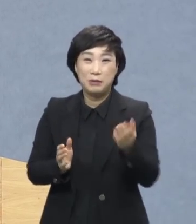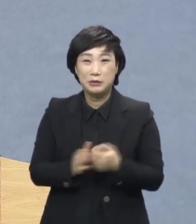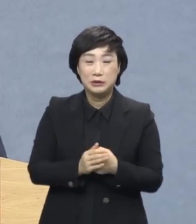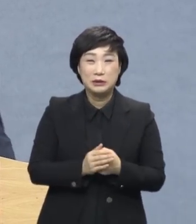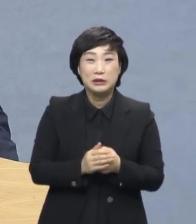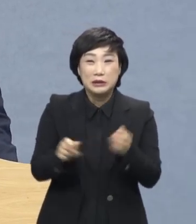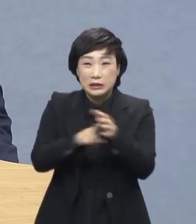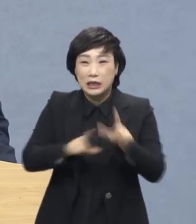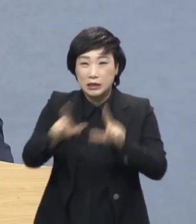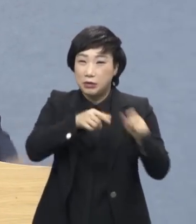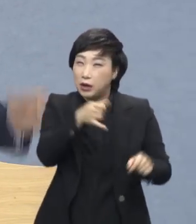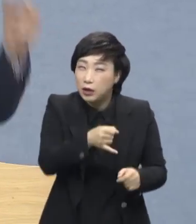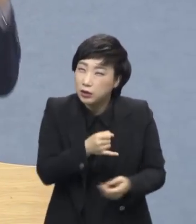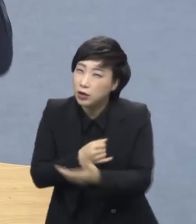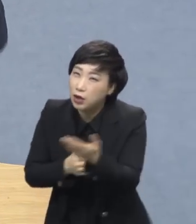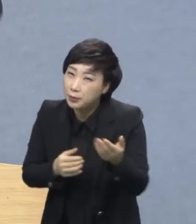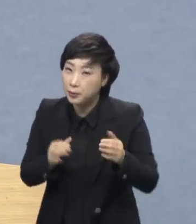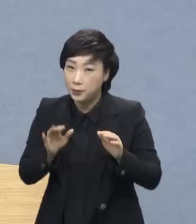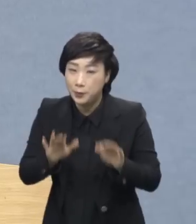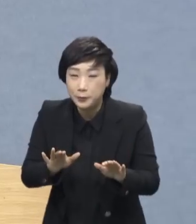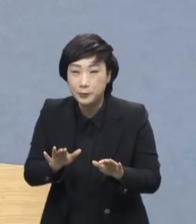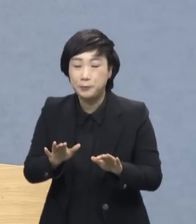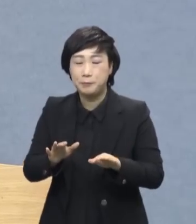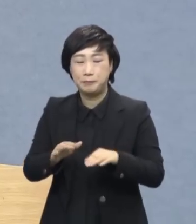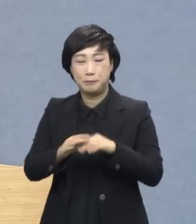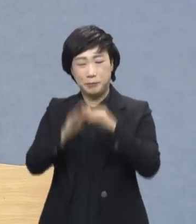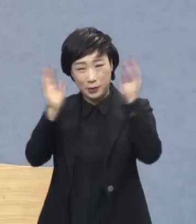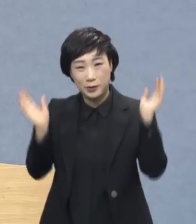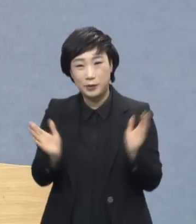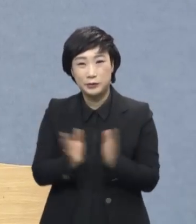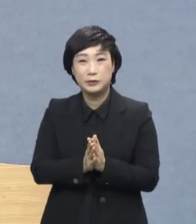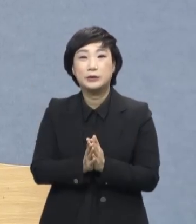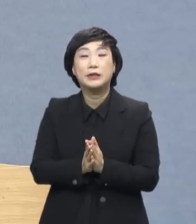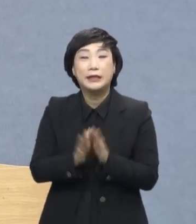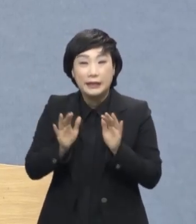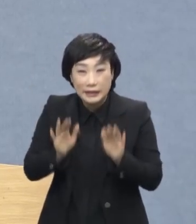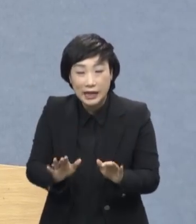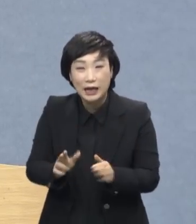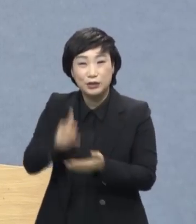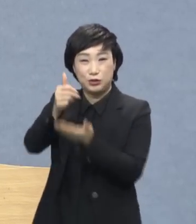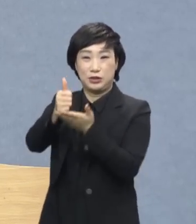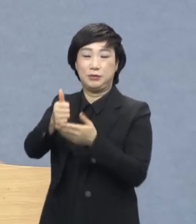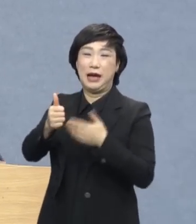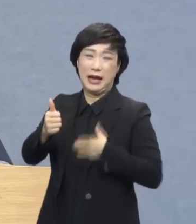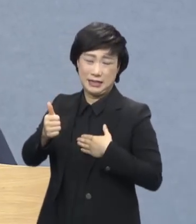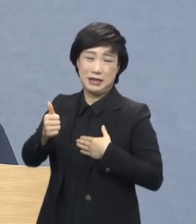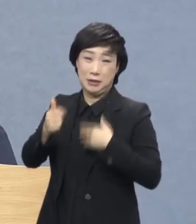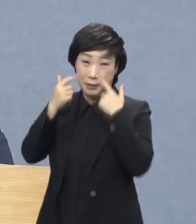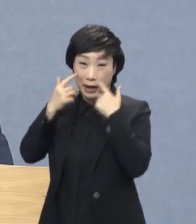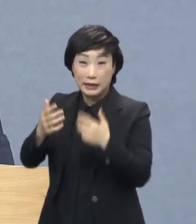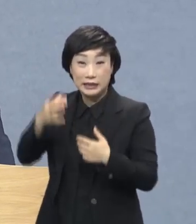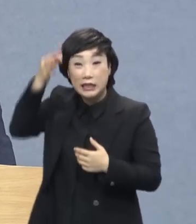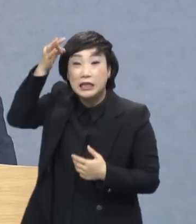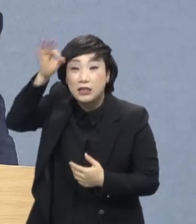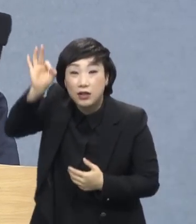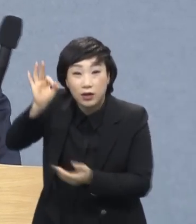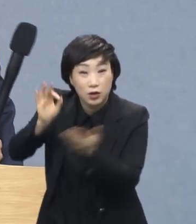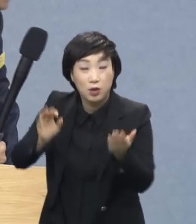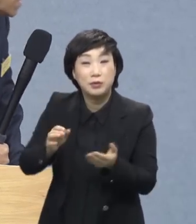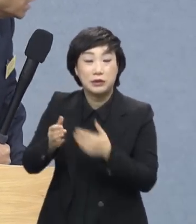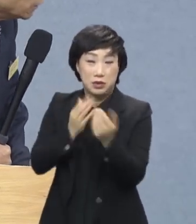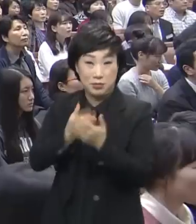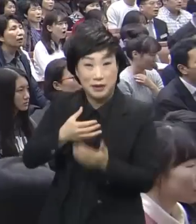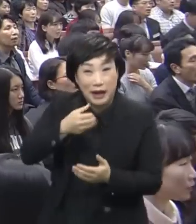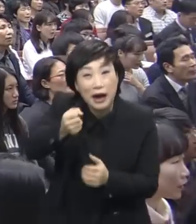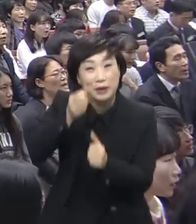같이 이런 사람이 있거든. 절대 부인할 수 없도록 인정할 수밖에 없도록